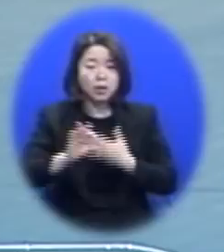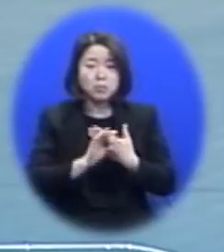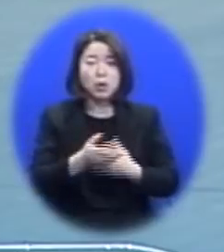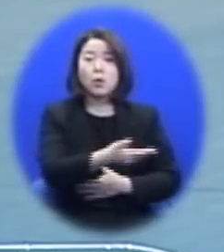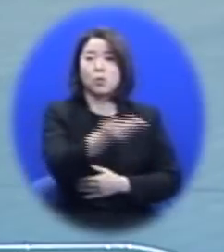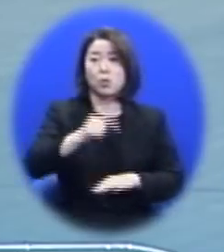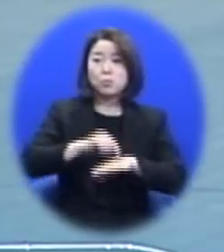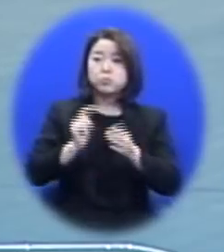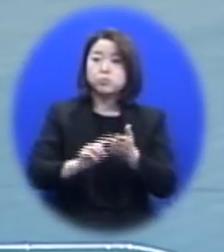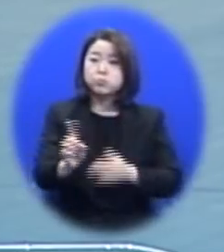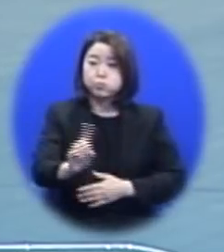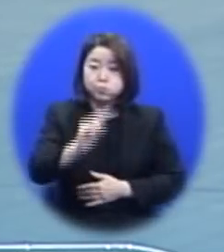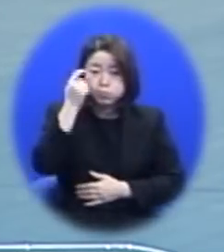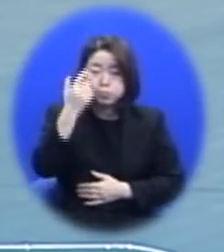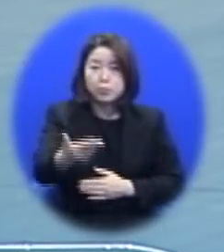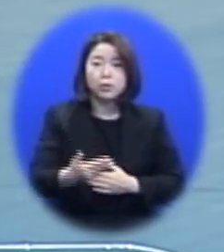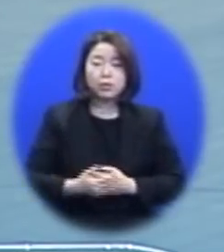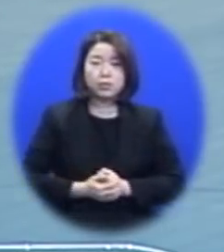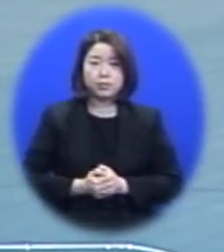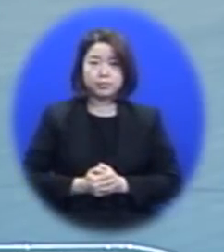여러분의 심정이 어떻겠습니까?